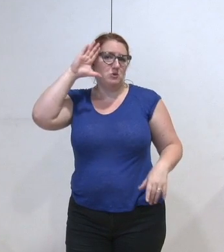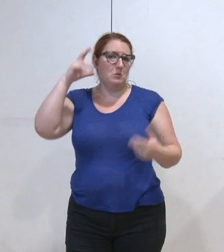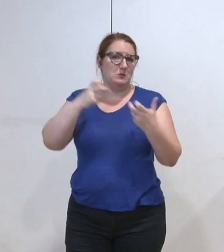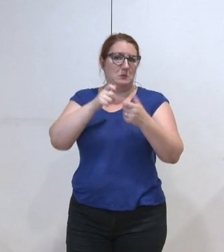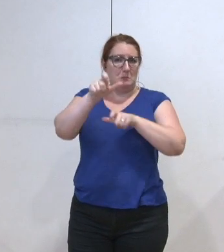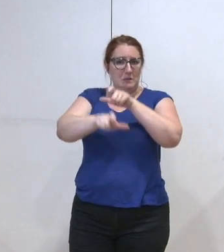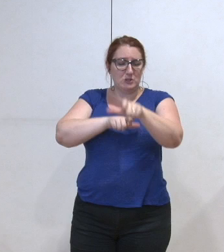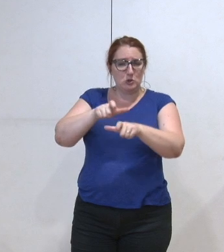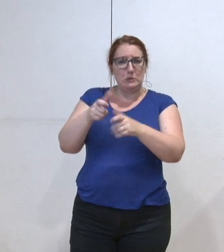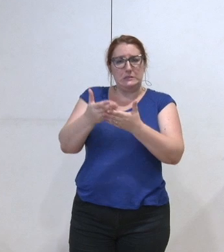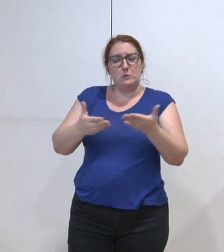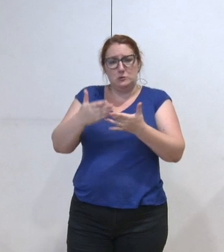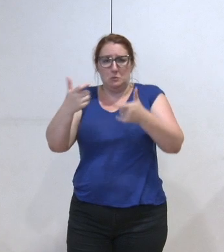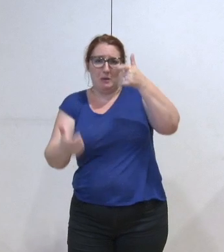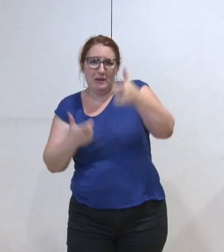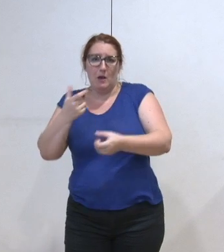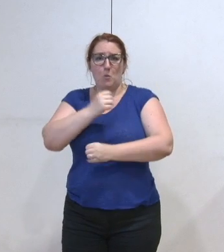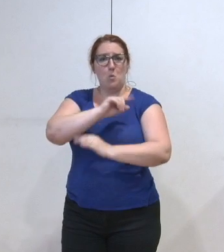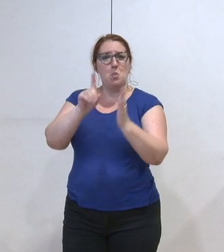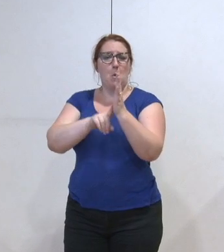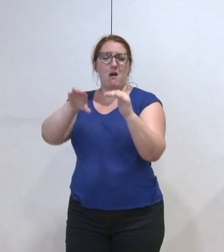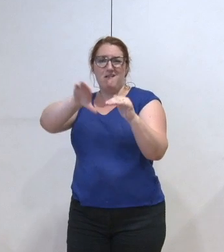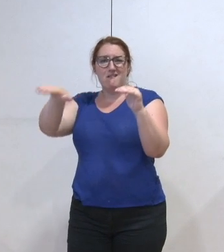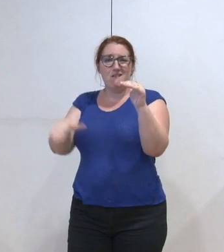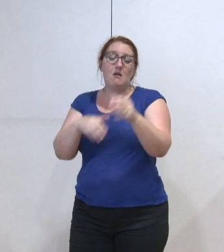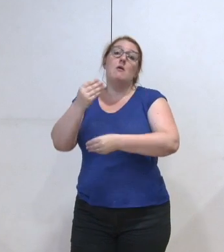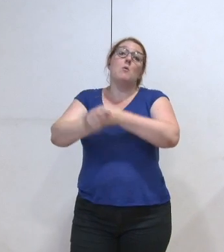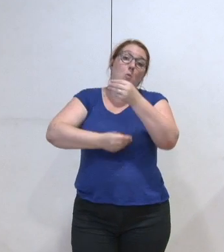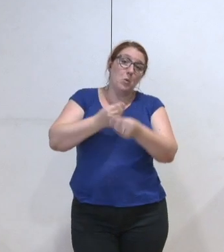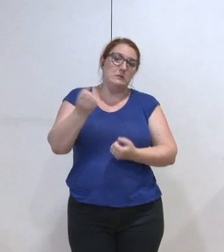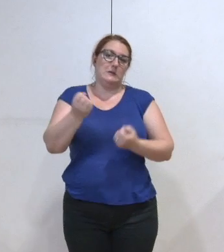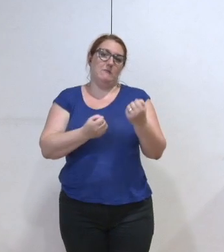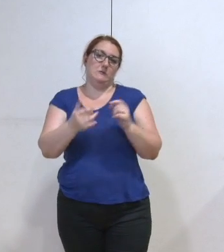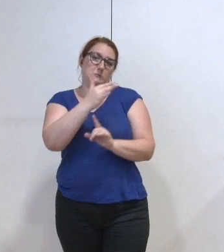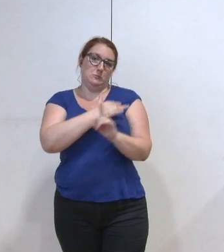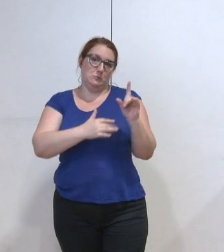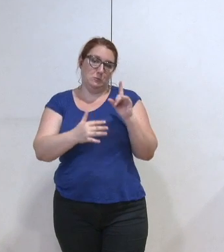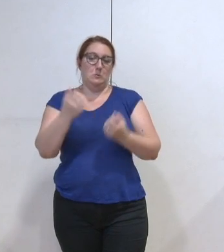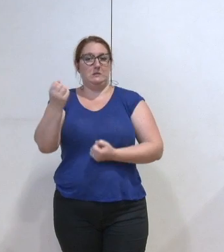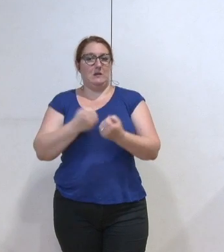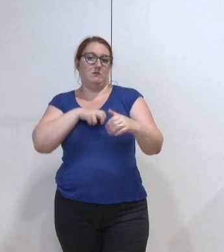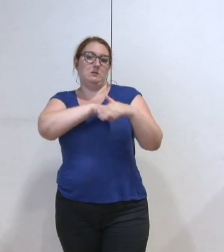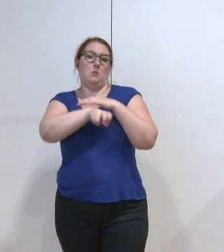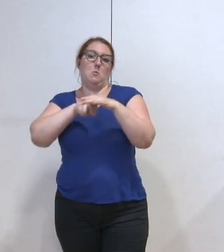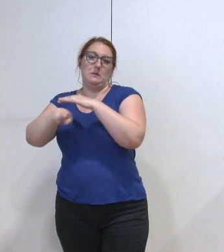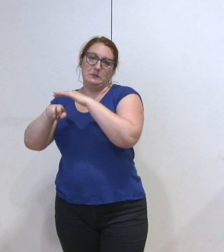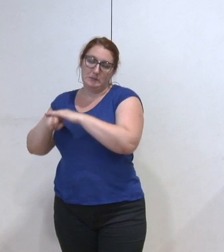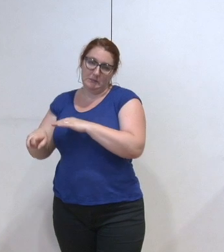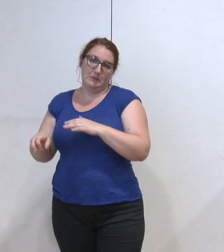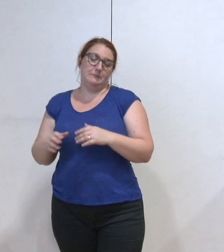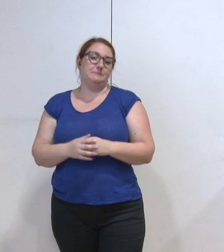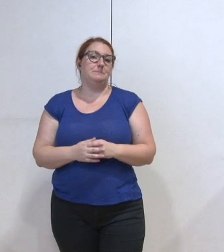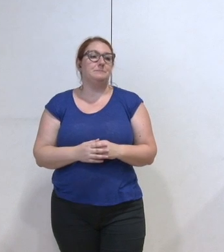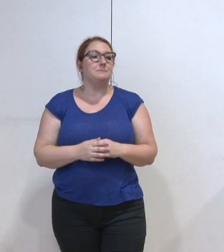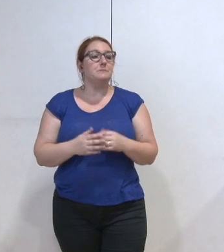minorés mais également par ses services sociaux et ses services à domicile également le rôle que nous avons